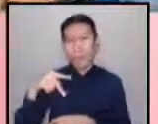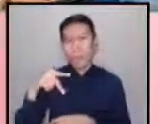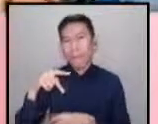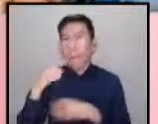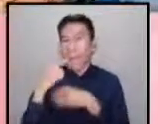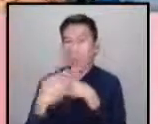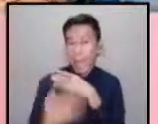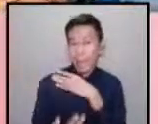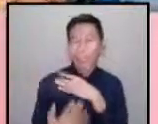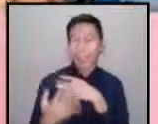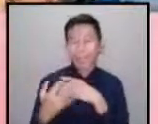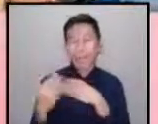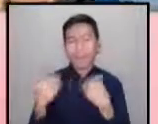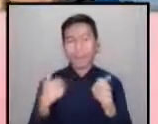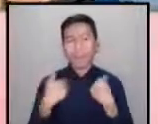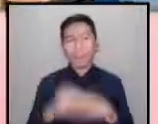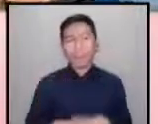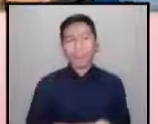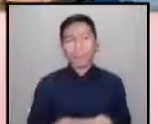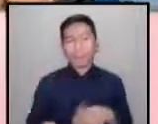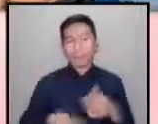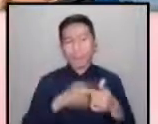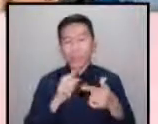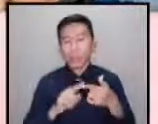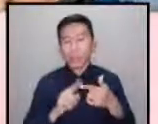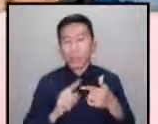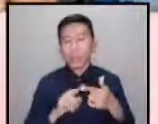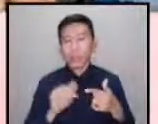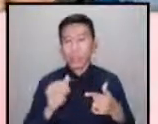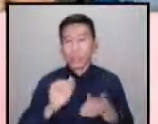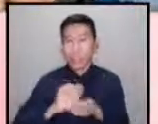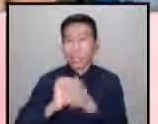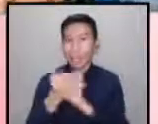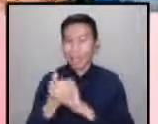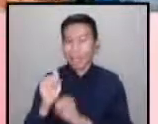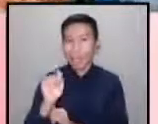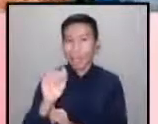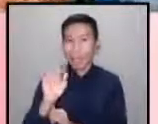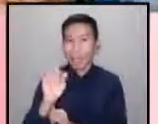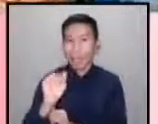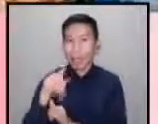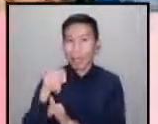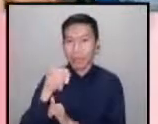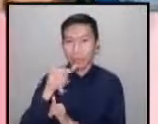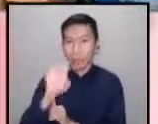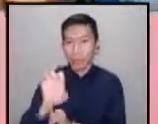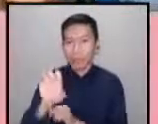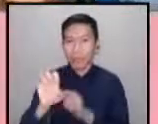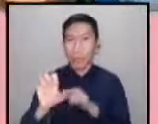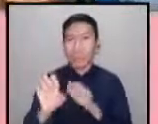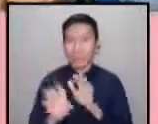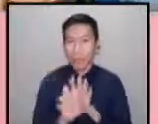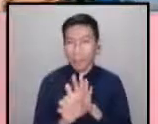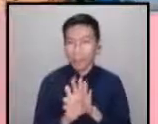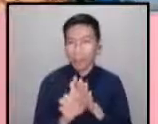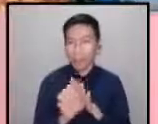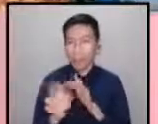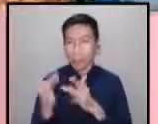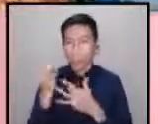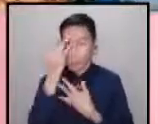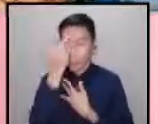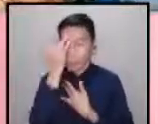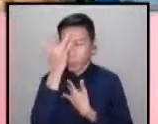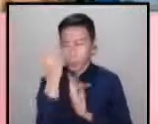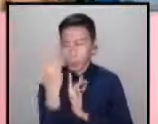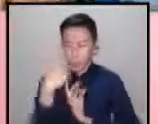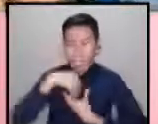yung adaptive or yung active. Kung nagkasakit ka, meron tayong antibodies, di ba? Pinag-usapan natin, antibodies,